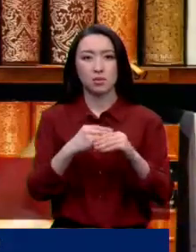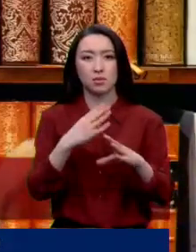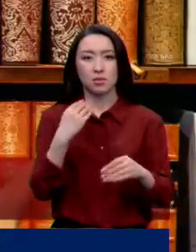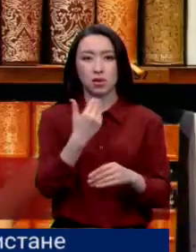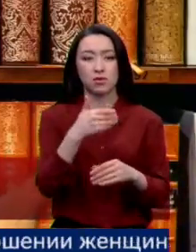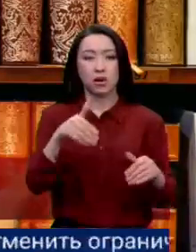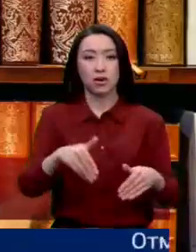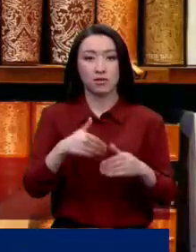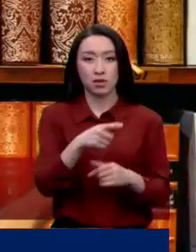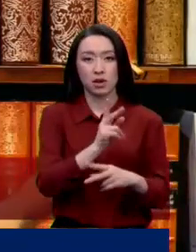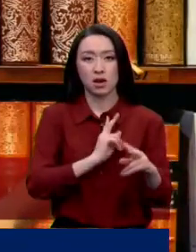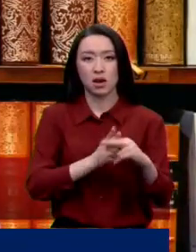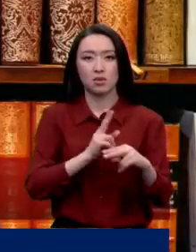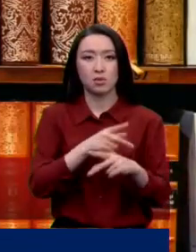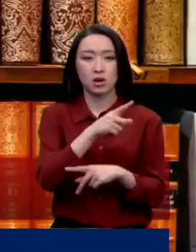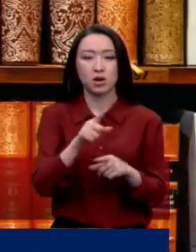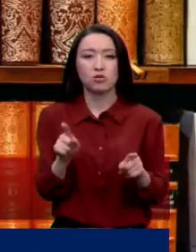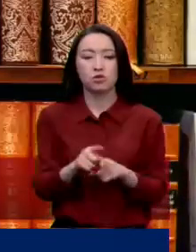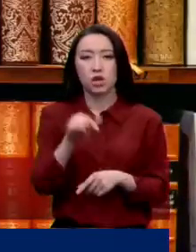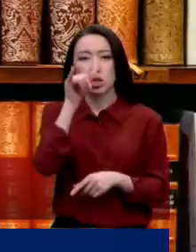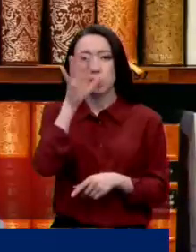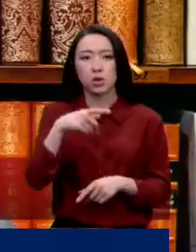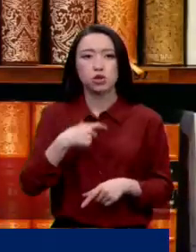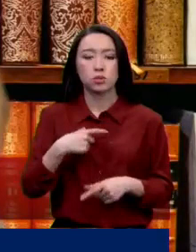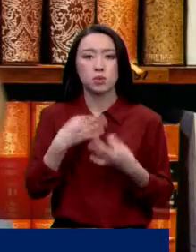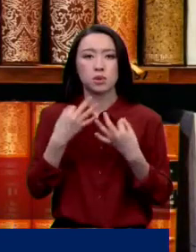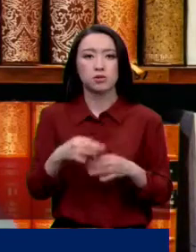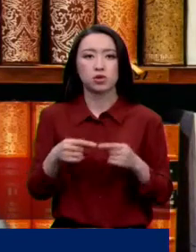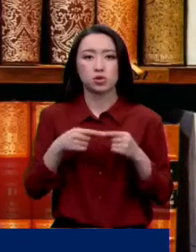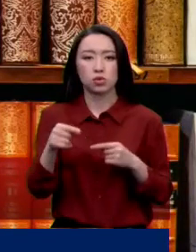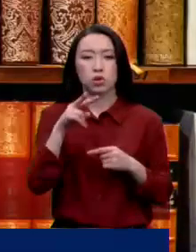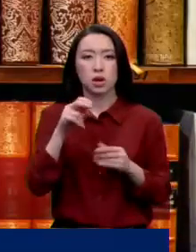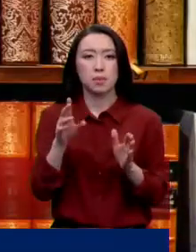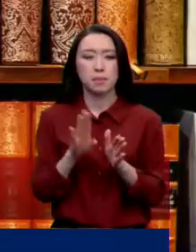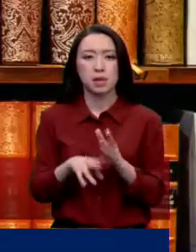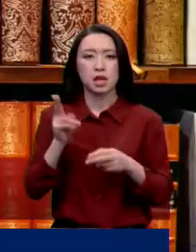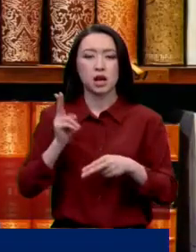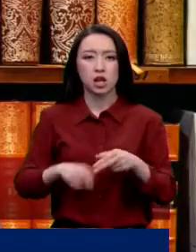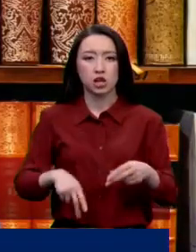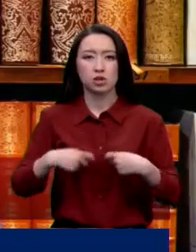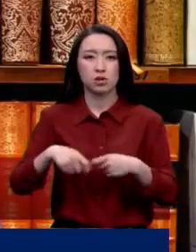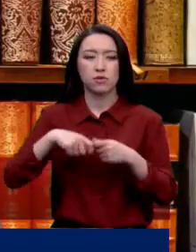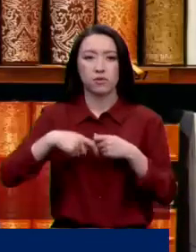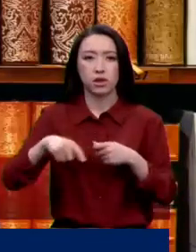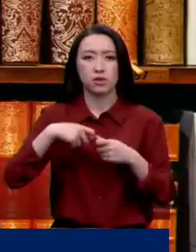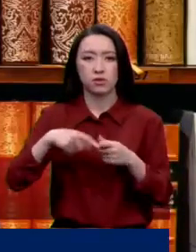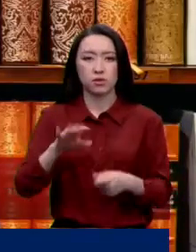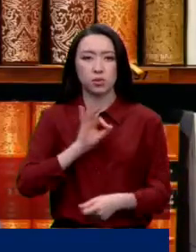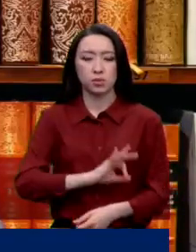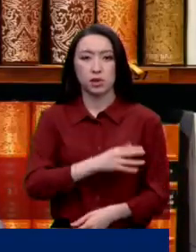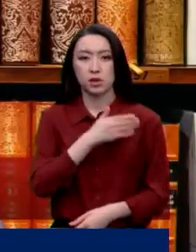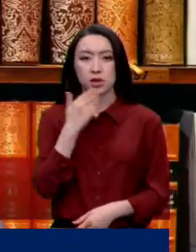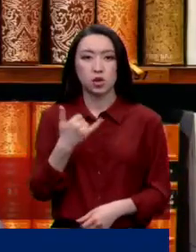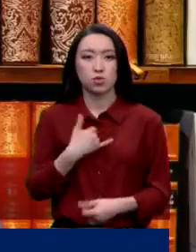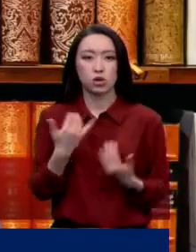то есть даже там они не могли себе, государство не могло себе позволить столько лет бесконечно финансировать убыточные производства.